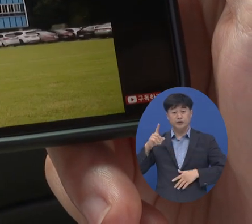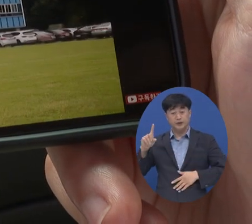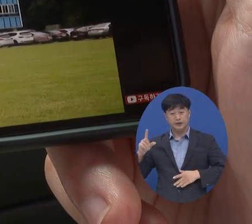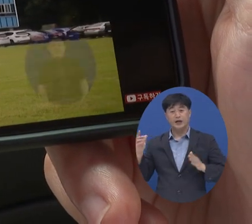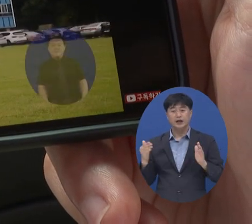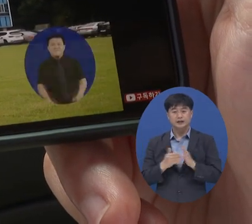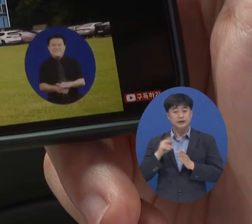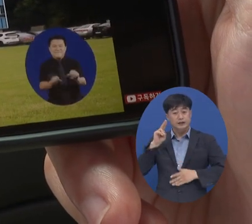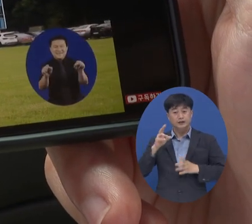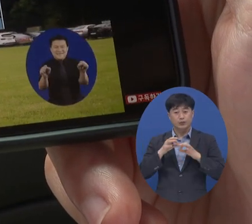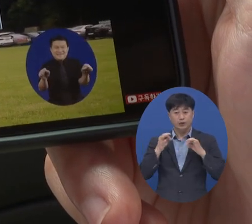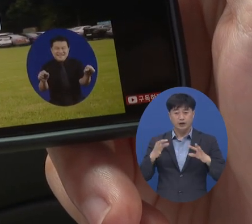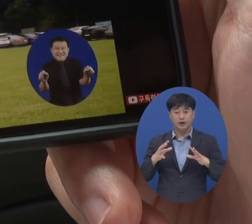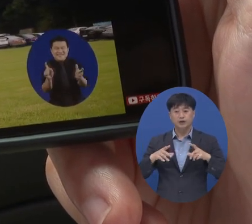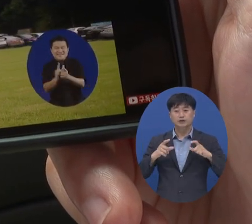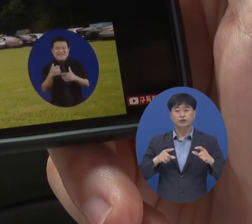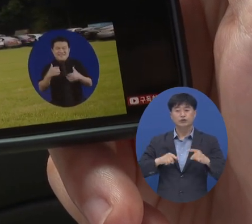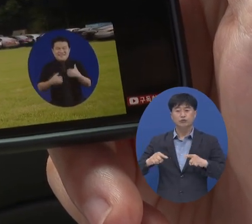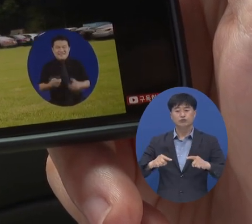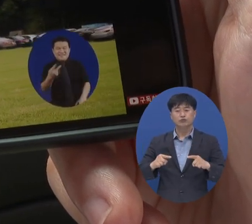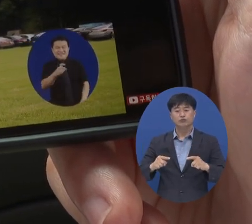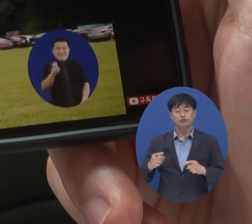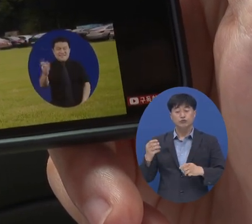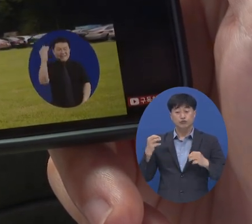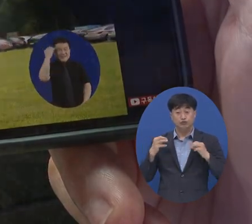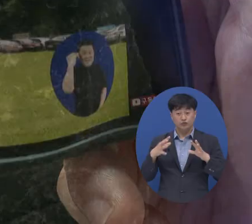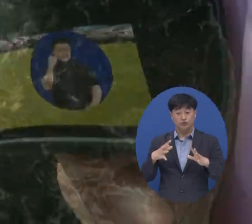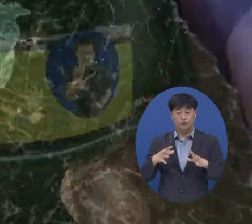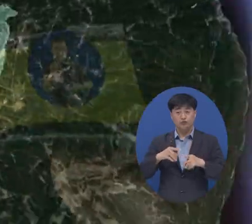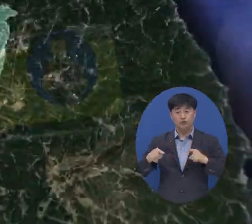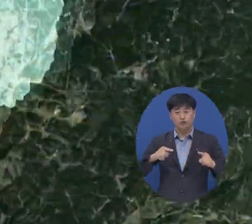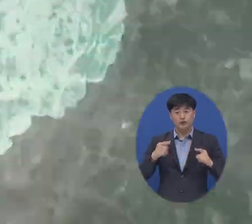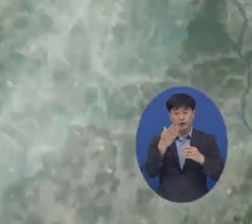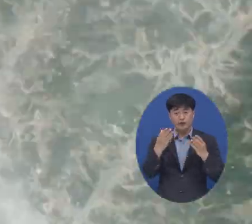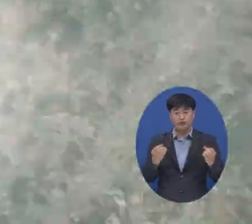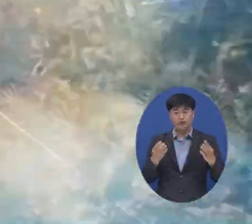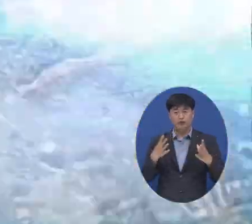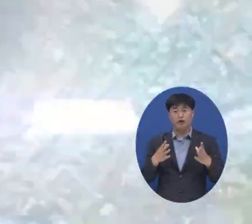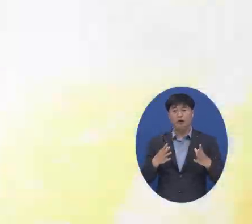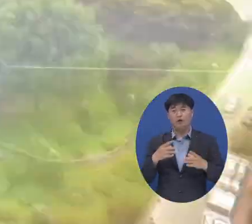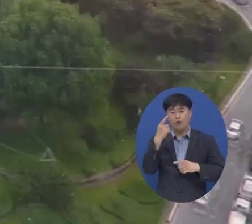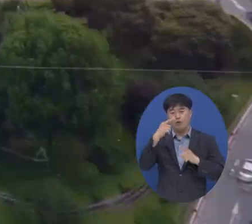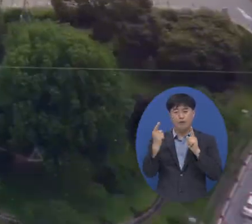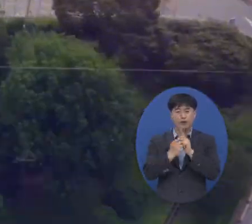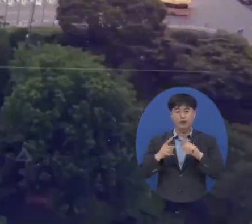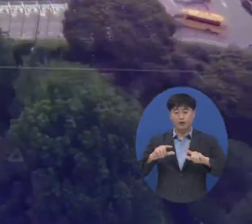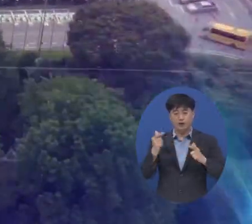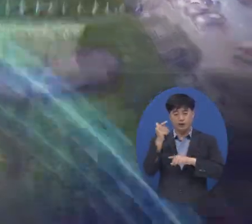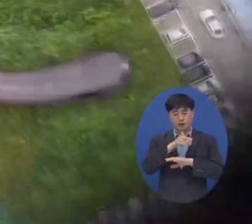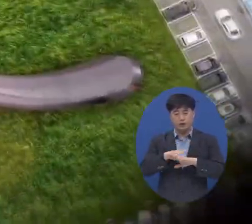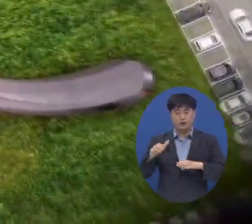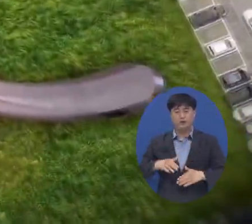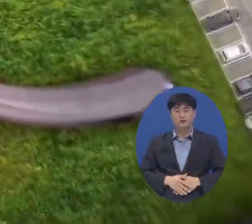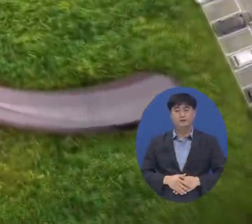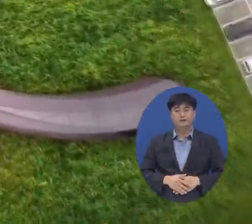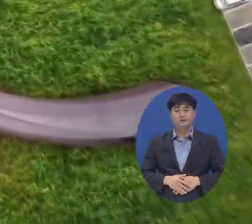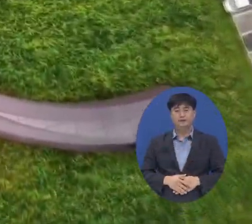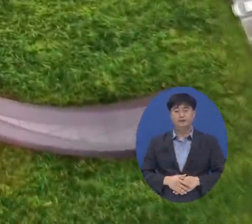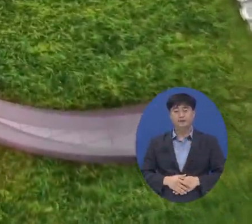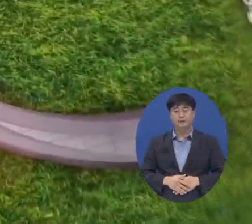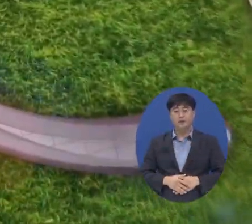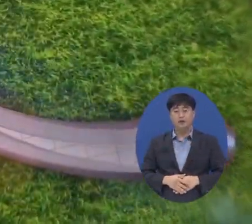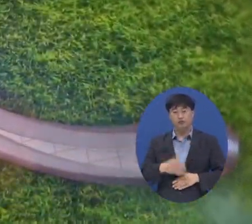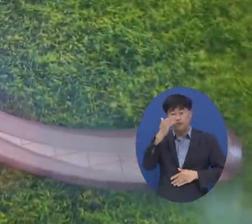이틀간 이어지는데 지방 정부가 개최하는 정책 박람회는 드물게 전체가 비대면 온라인으로 기획됐습니다.